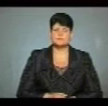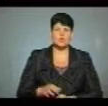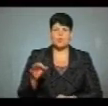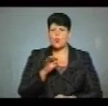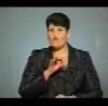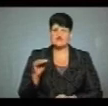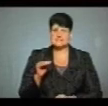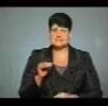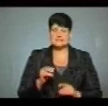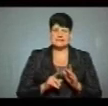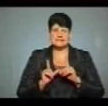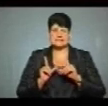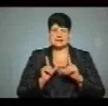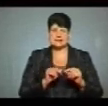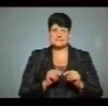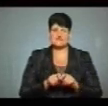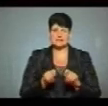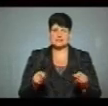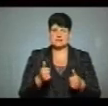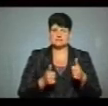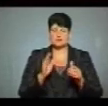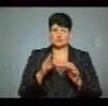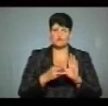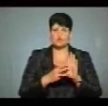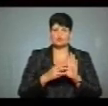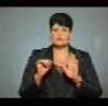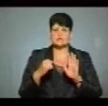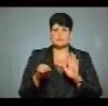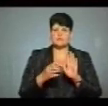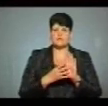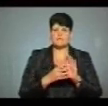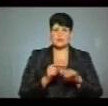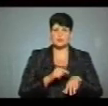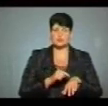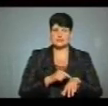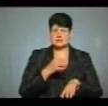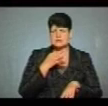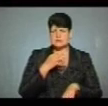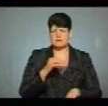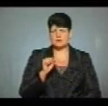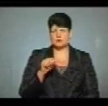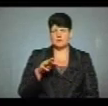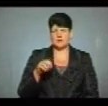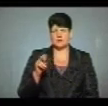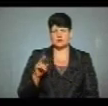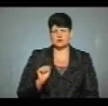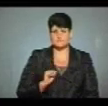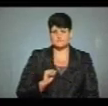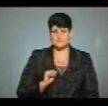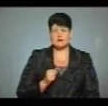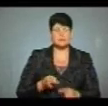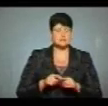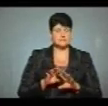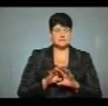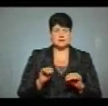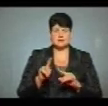Офіційні заїзди і відкриття змагань відбудуться 8 серпня о 9-й годині, повідомив Анатолій Малищик. І на цьому у